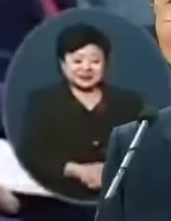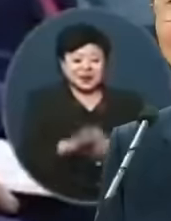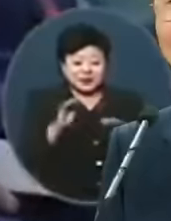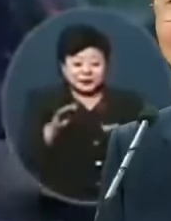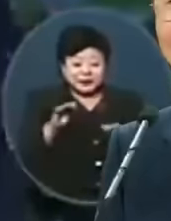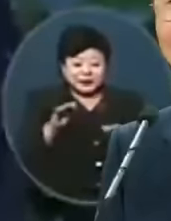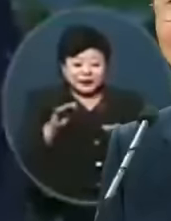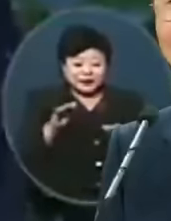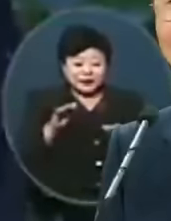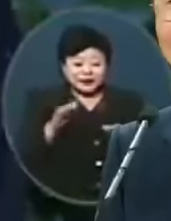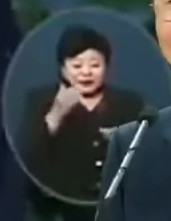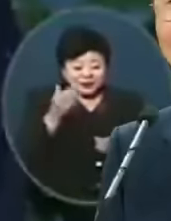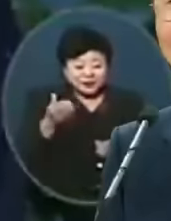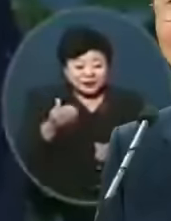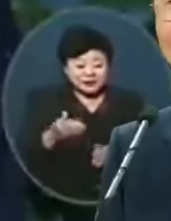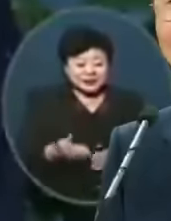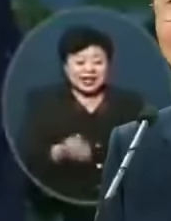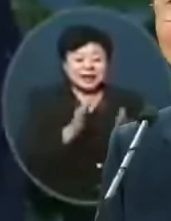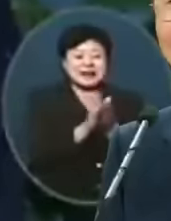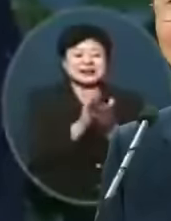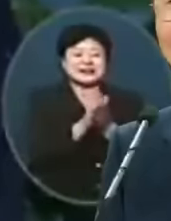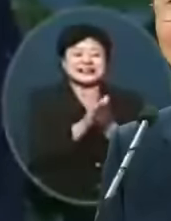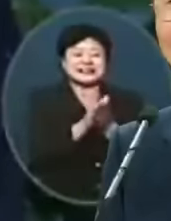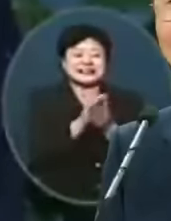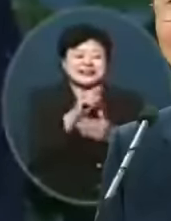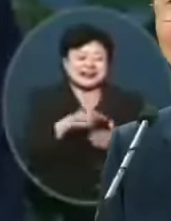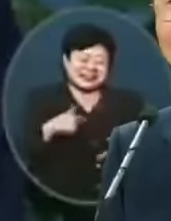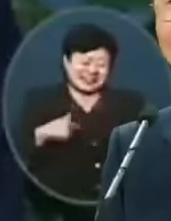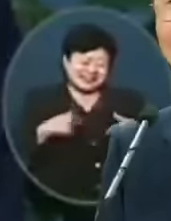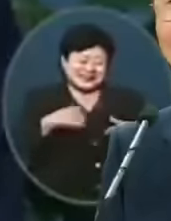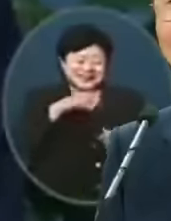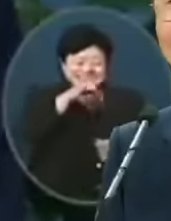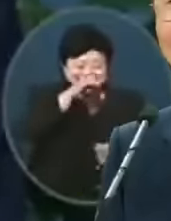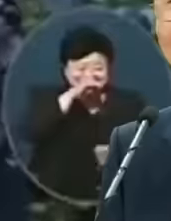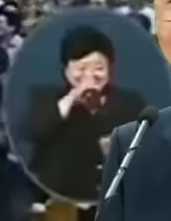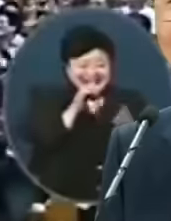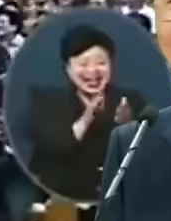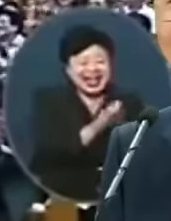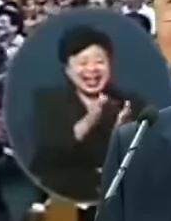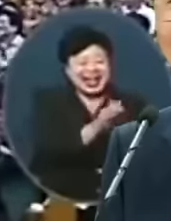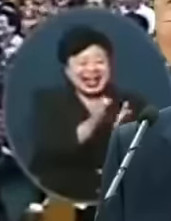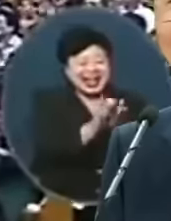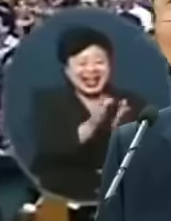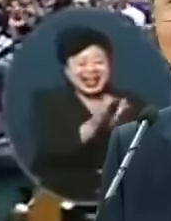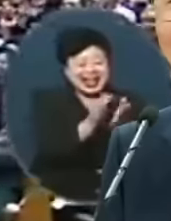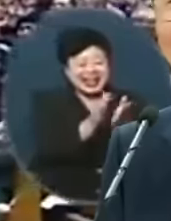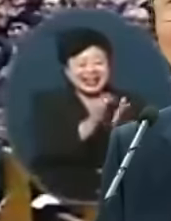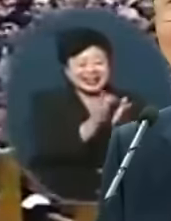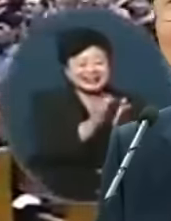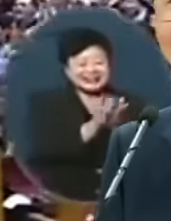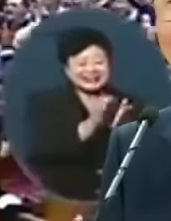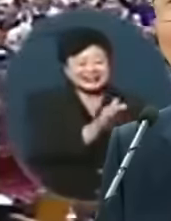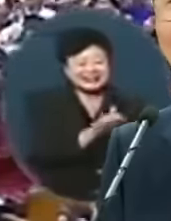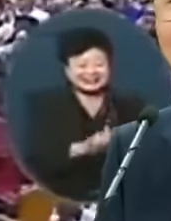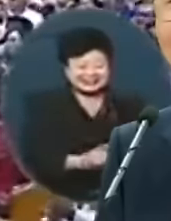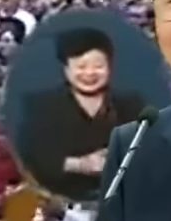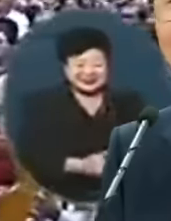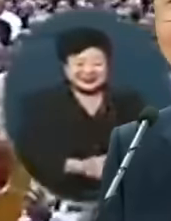오늘도 여러분의 박수를 받으니까 마음에 기쁩니다. 저도 여러분을